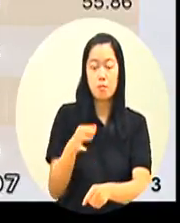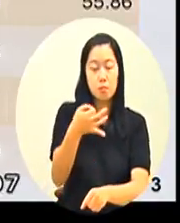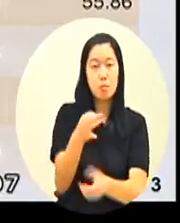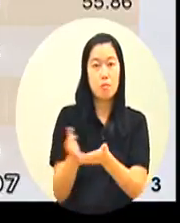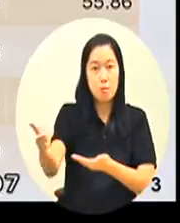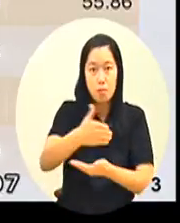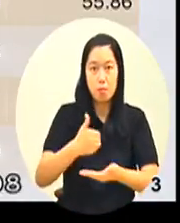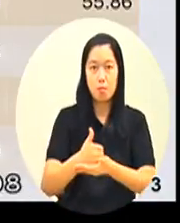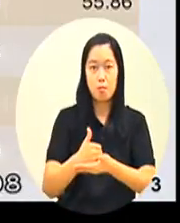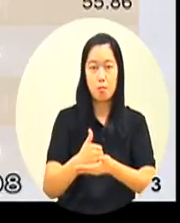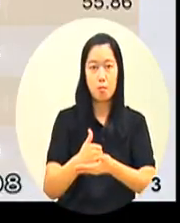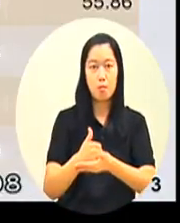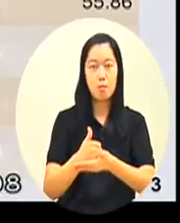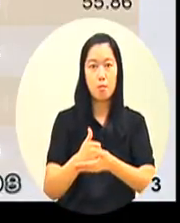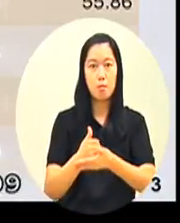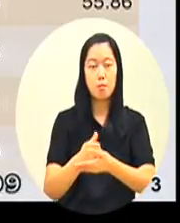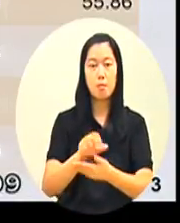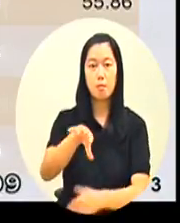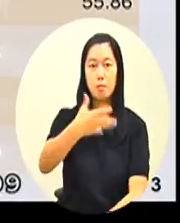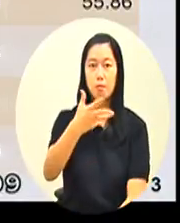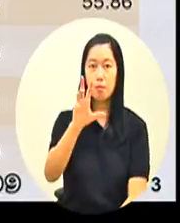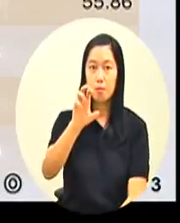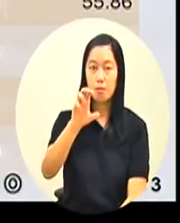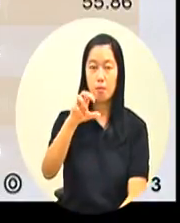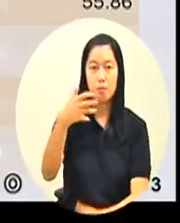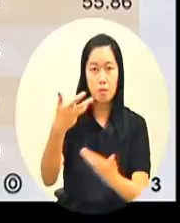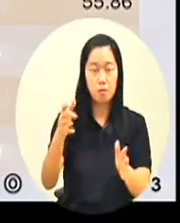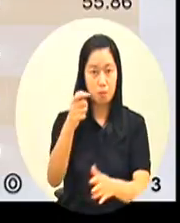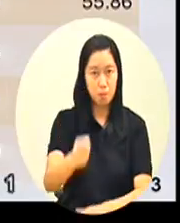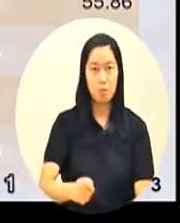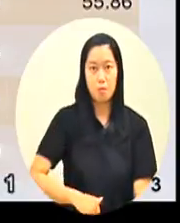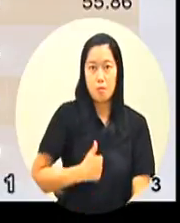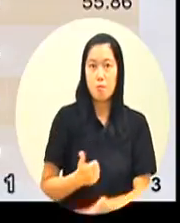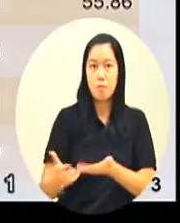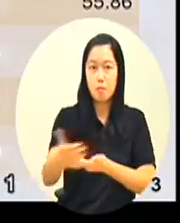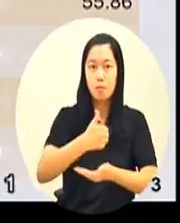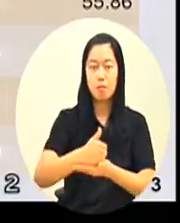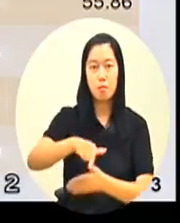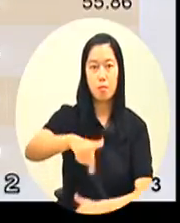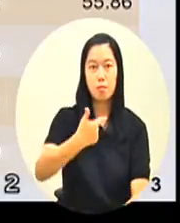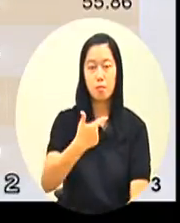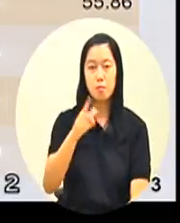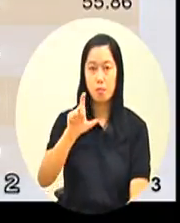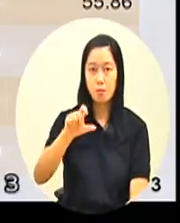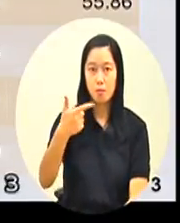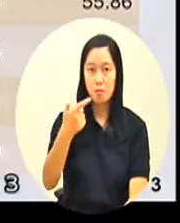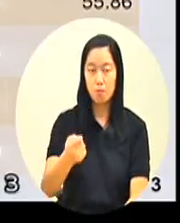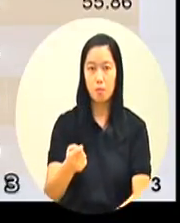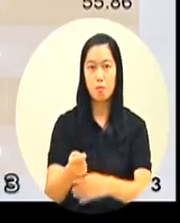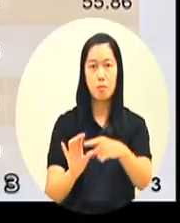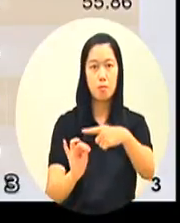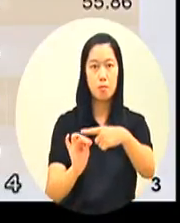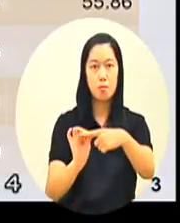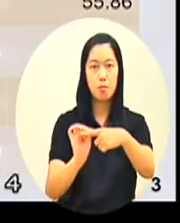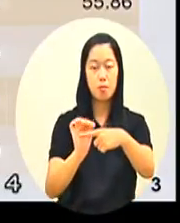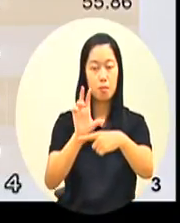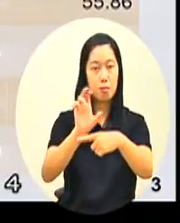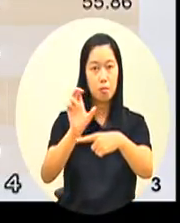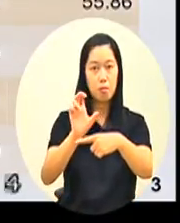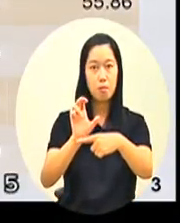是888亿多。那现在实收数是616亿，达成率将近